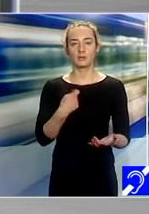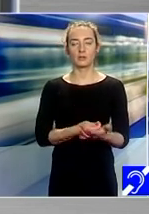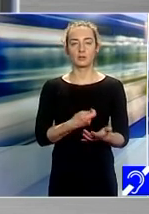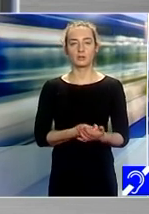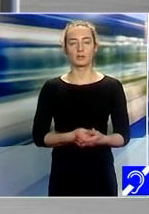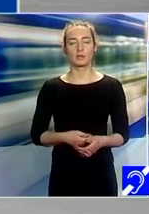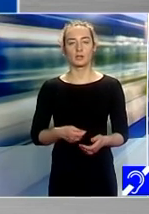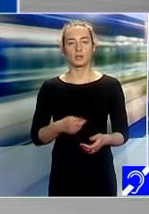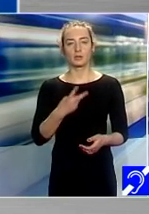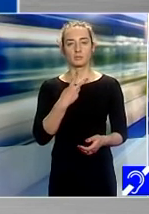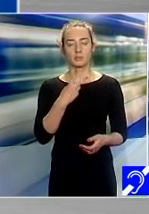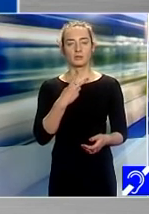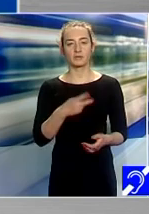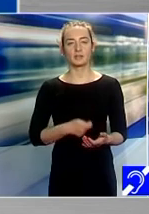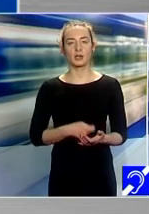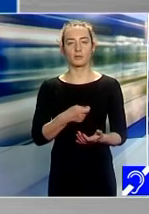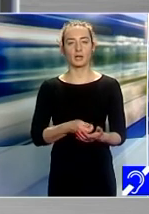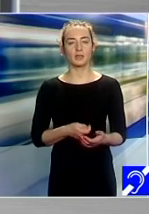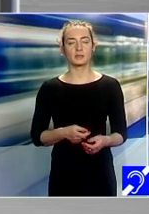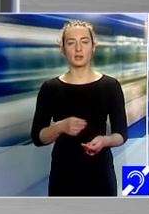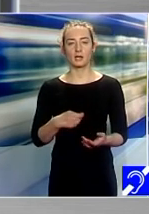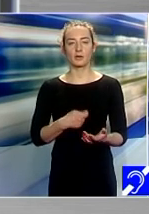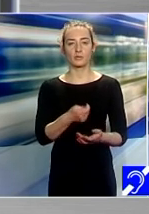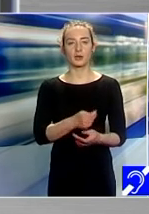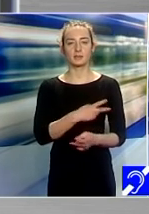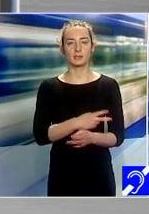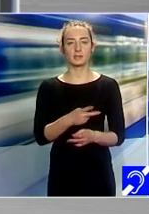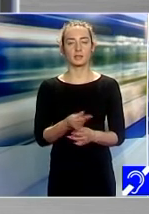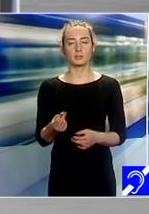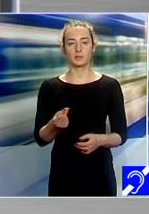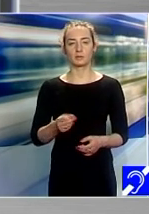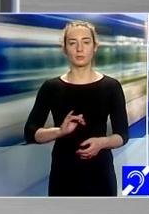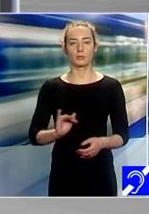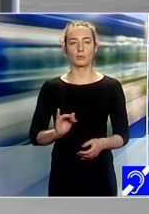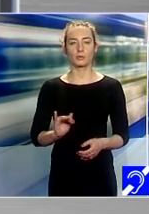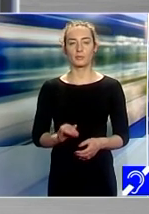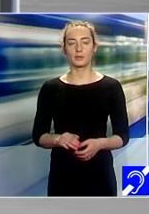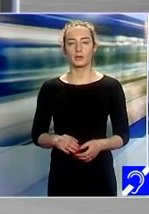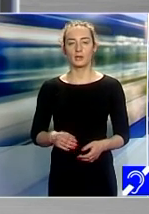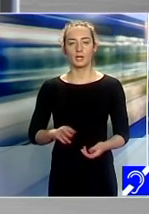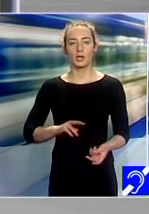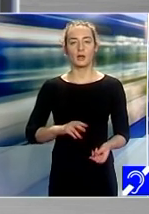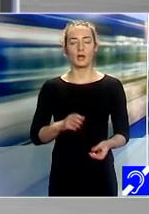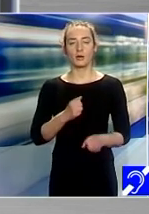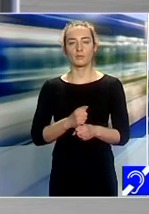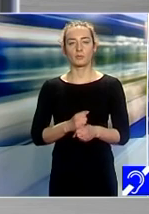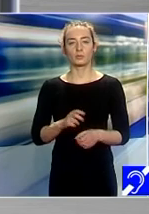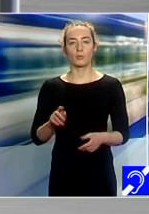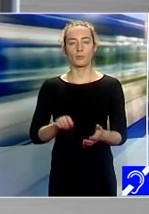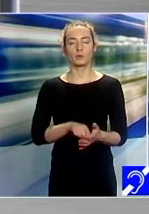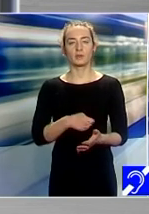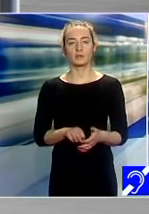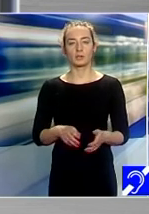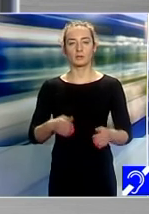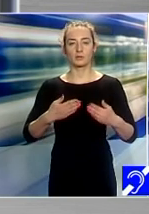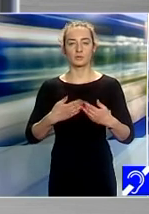În privința alocației? Alocația de stat pentru copii a suferit o modificare începând cu